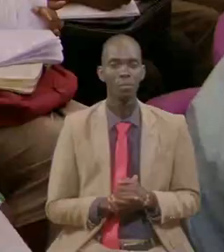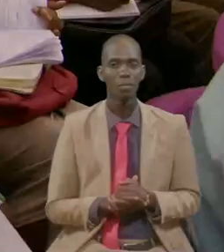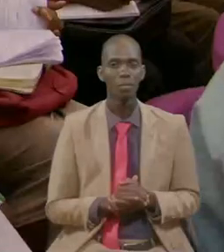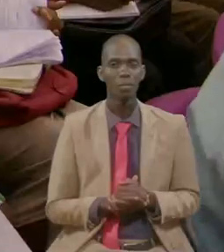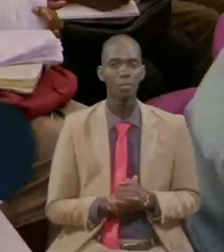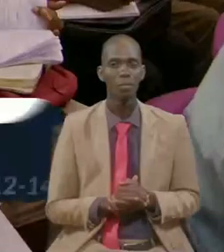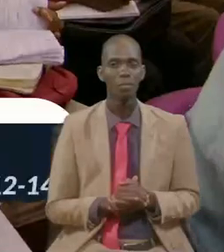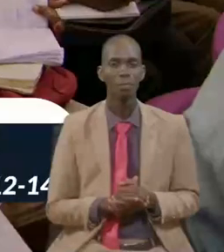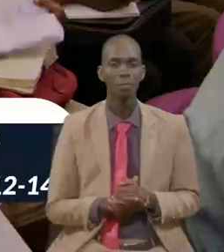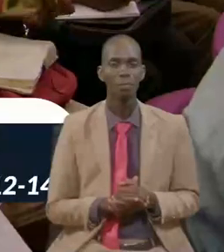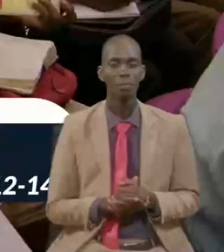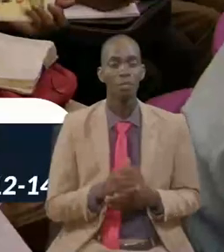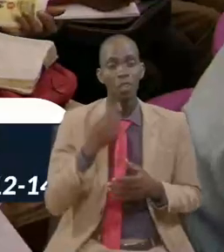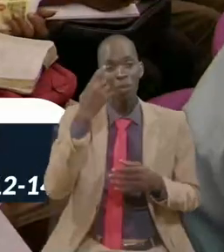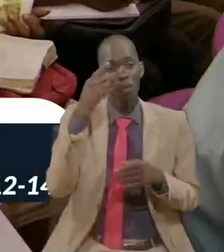verset